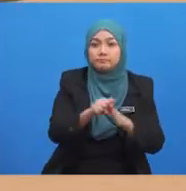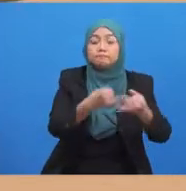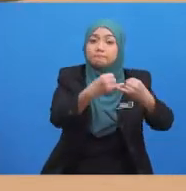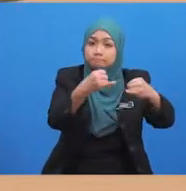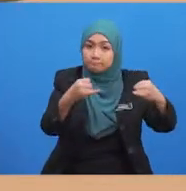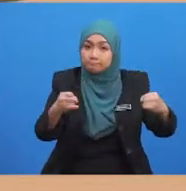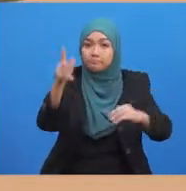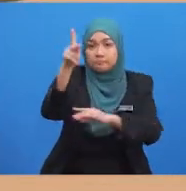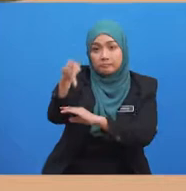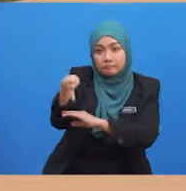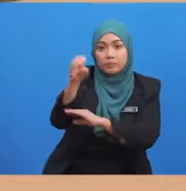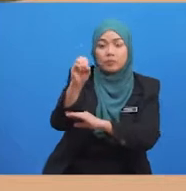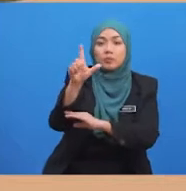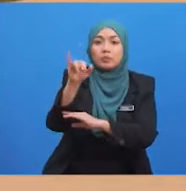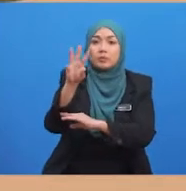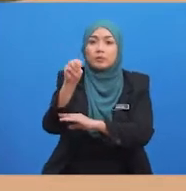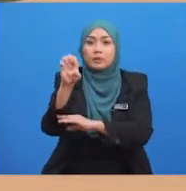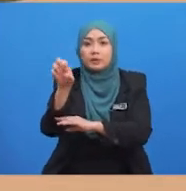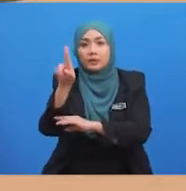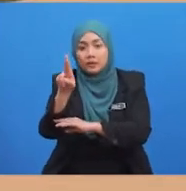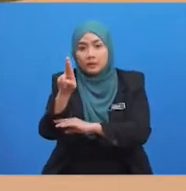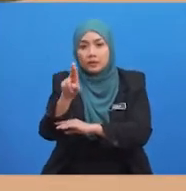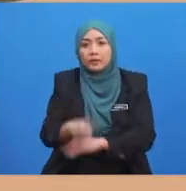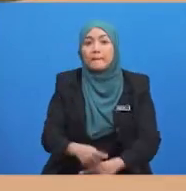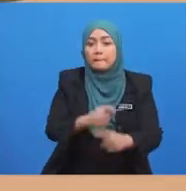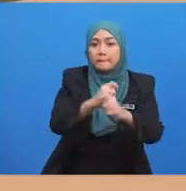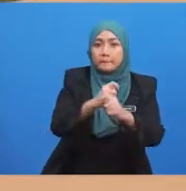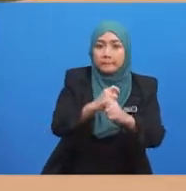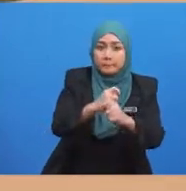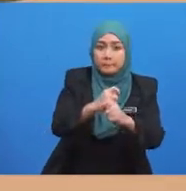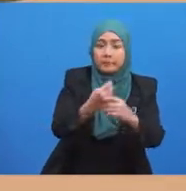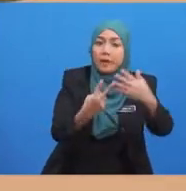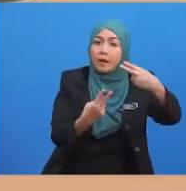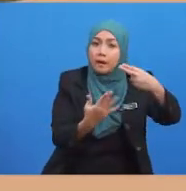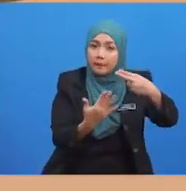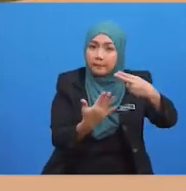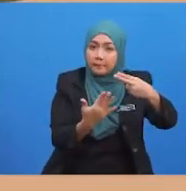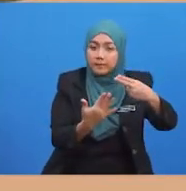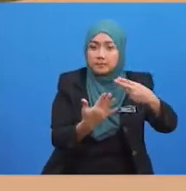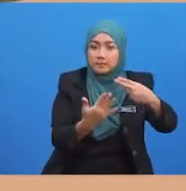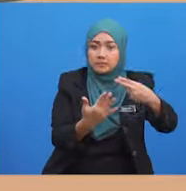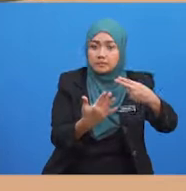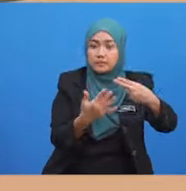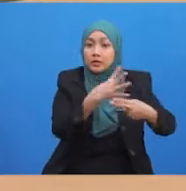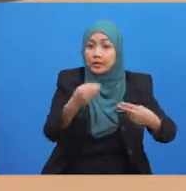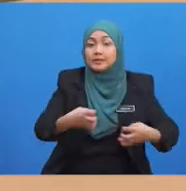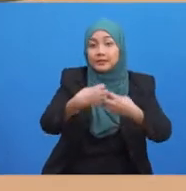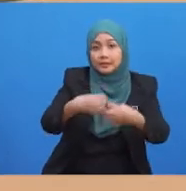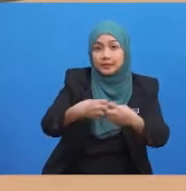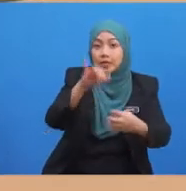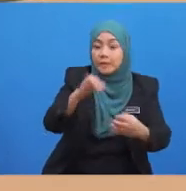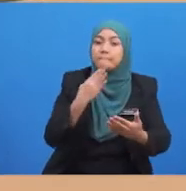polimer, penebat haba dan elektrik yang baik dan